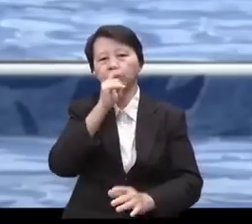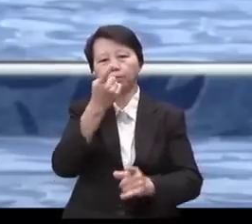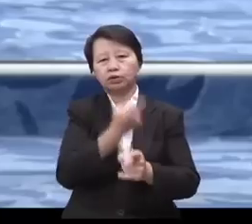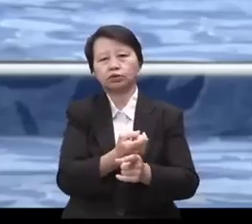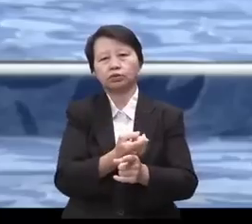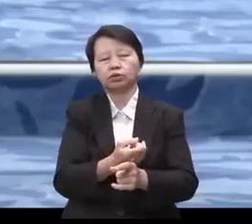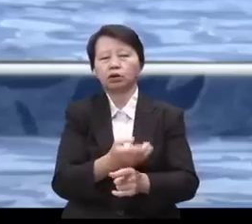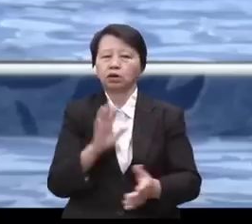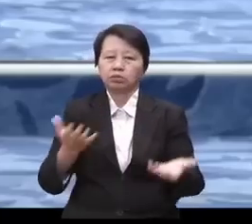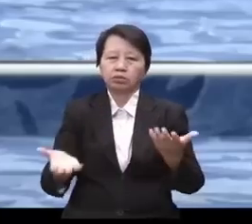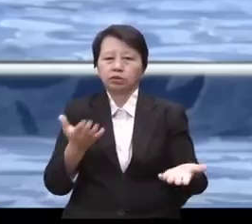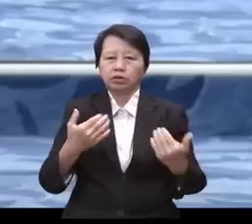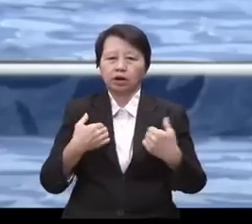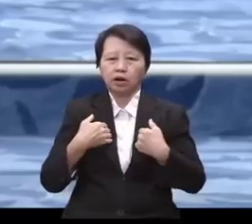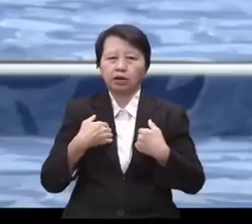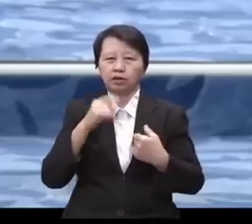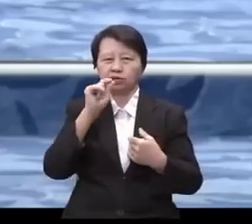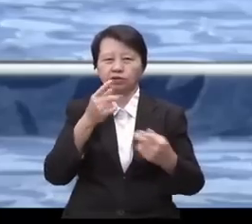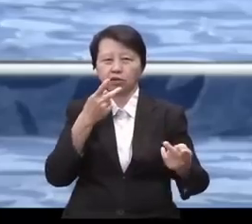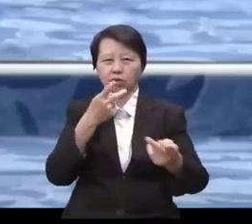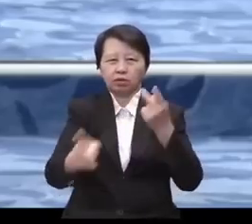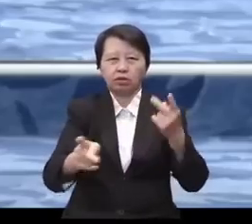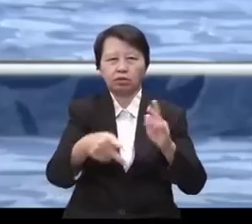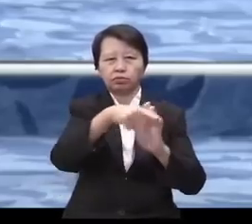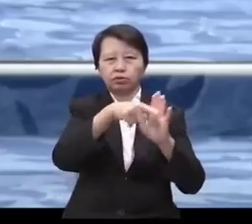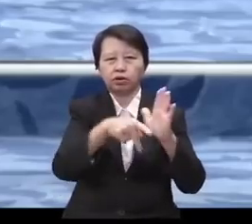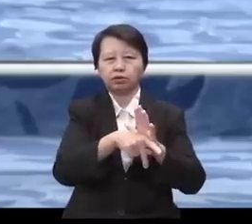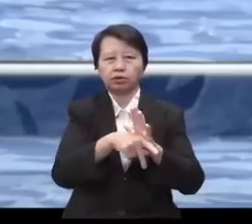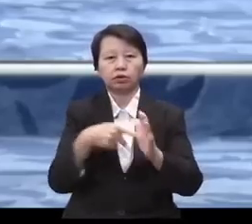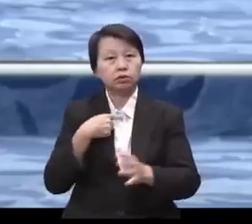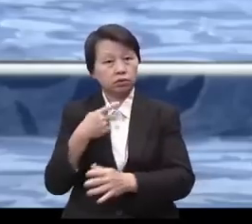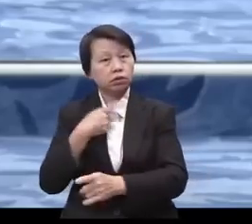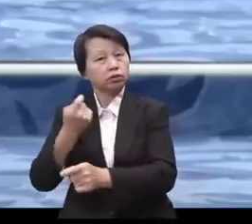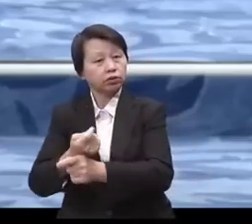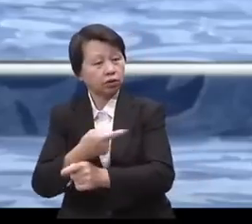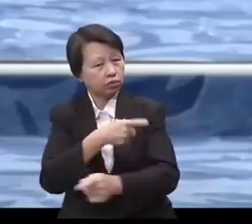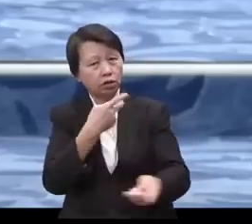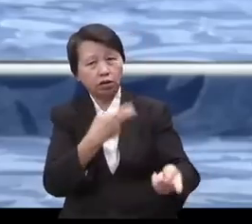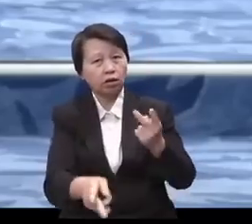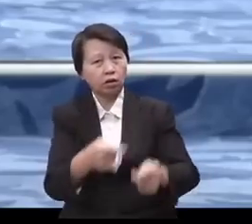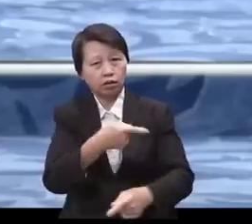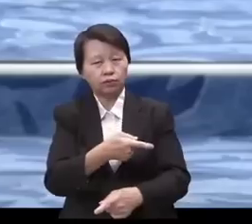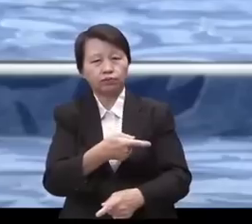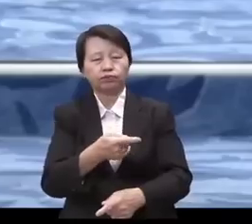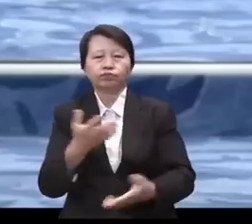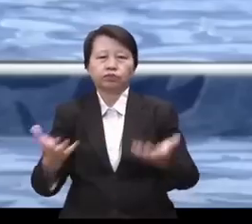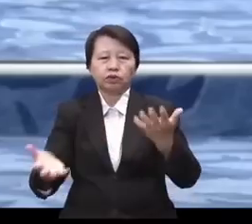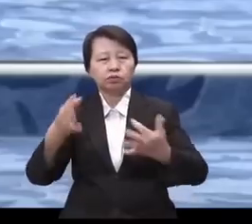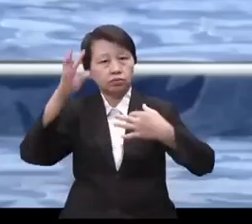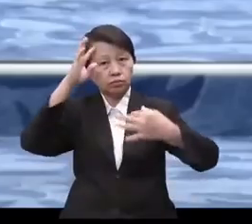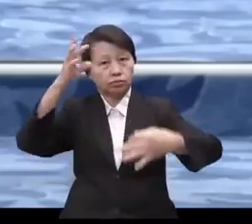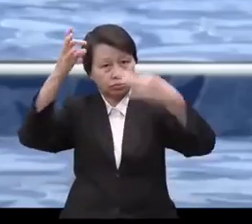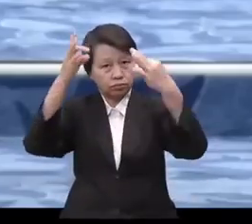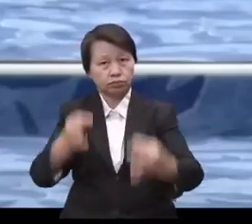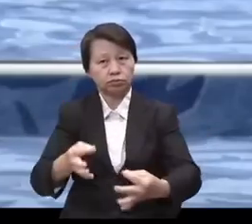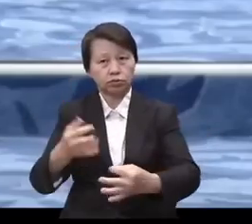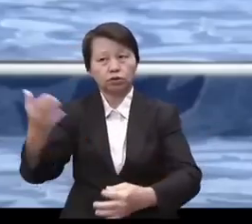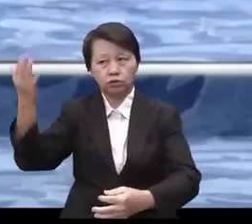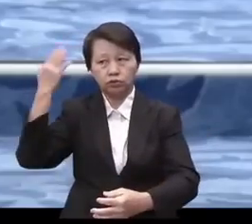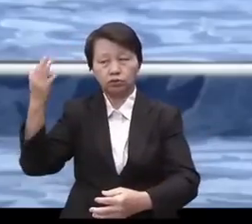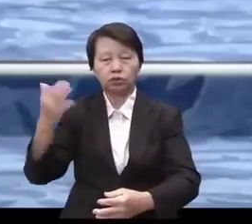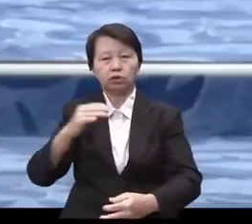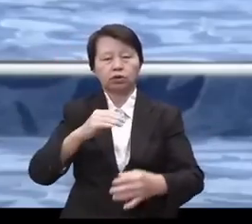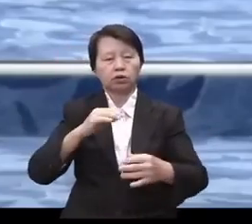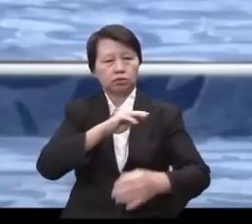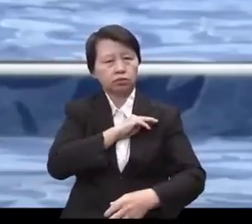mungkin ada sedikit pelanggaran dari peraturan yang ditetapkan. Tetapi saya tidak fikir mungkin kerana keputusan yang dulu oleh Jemaah Menteri